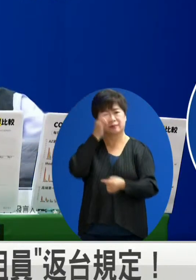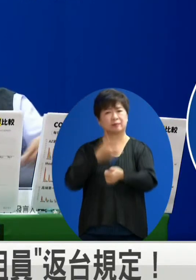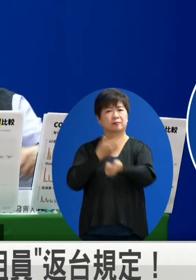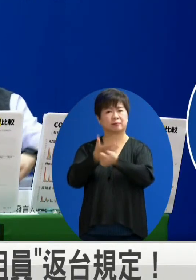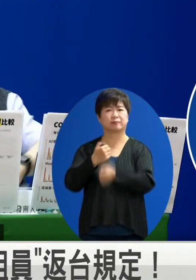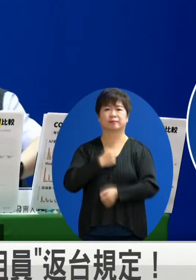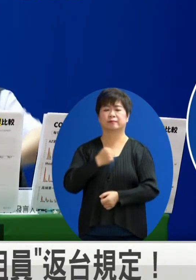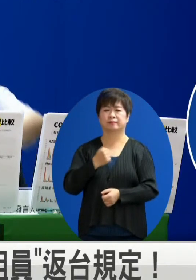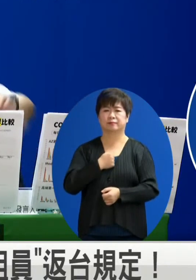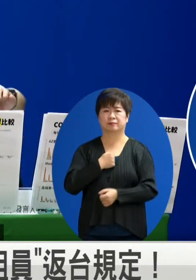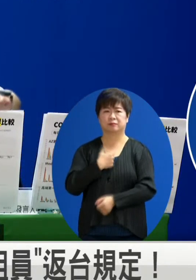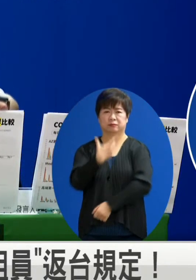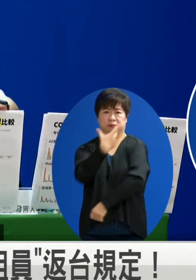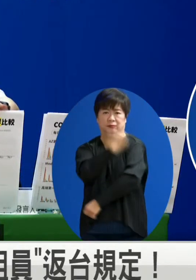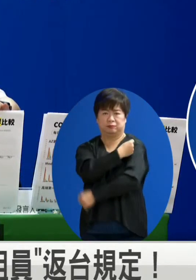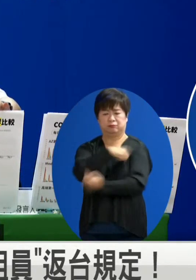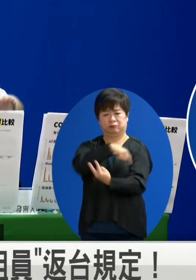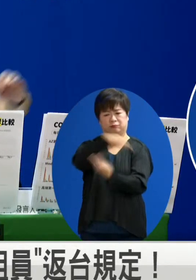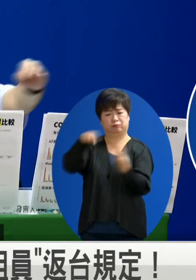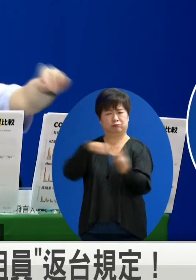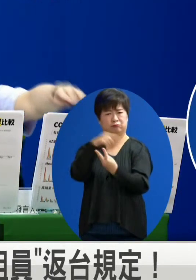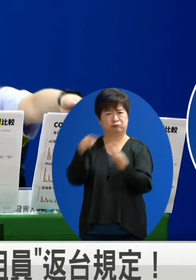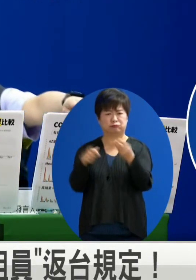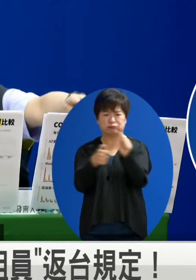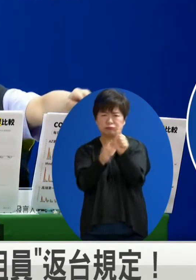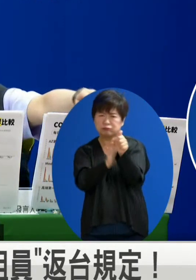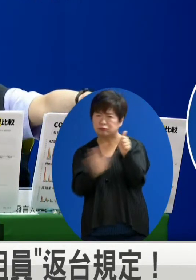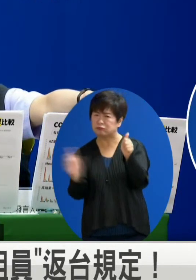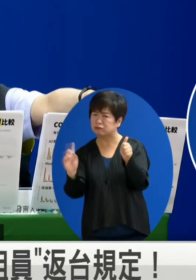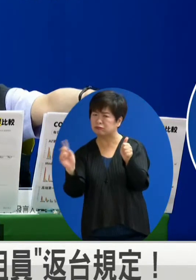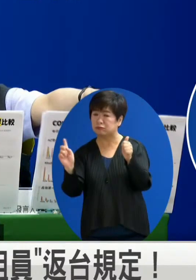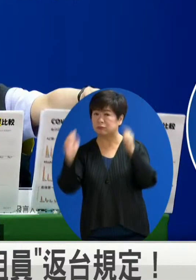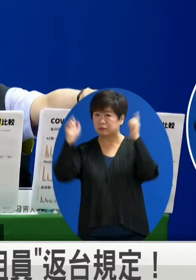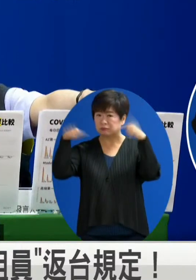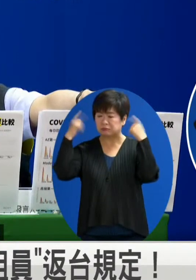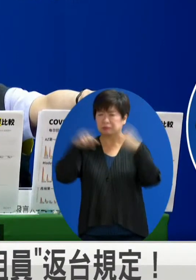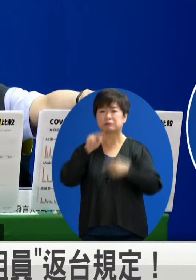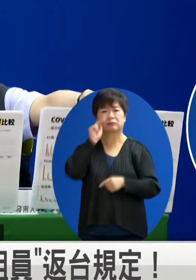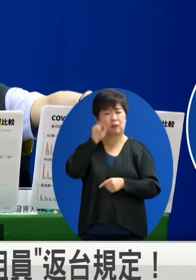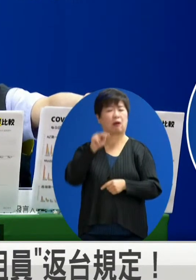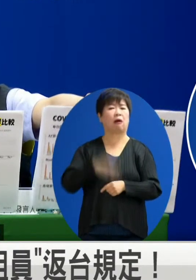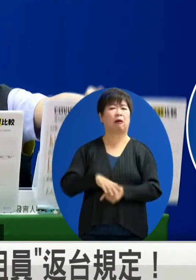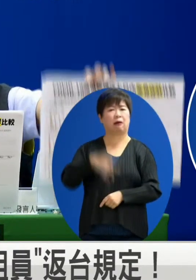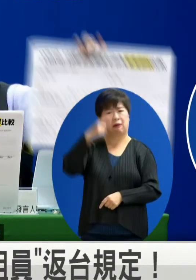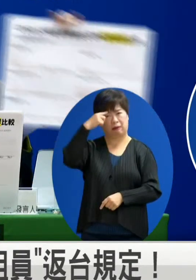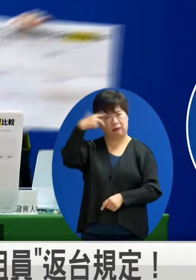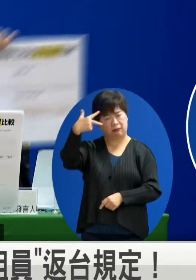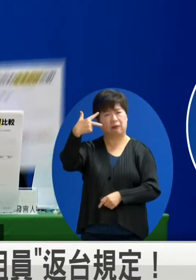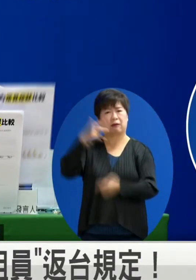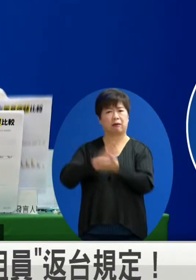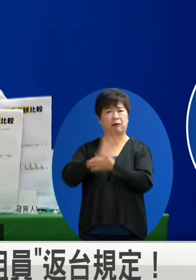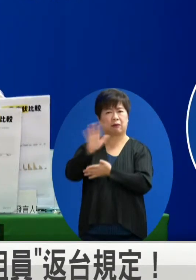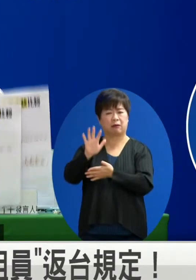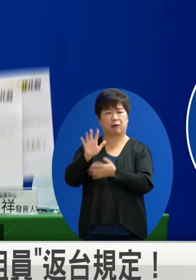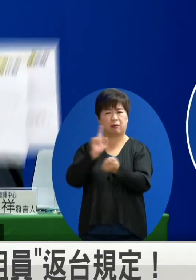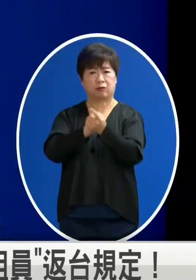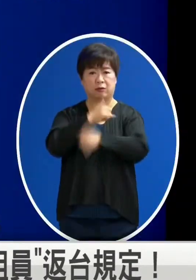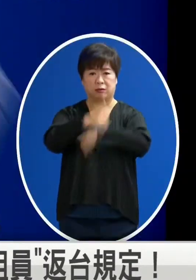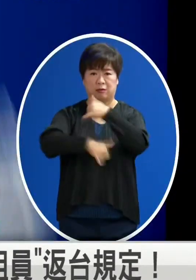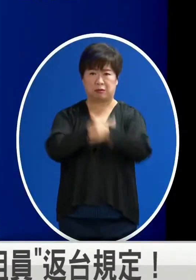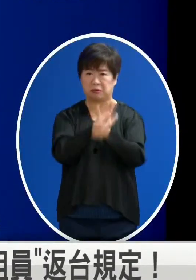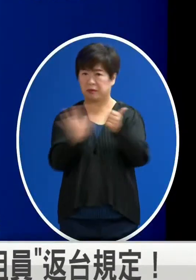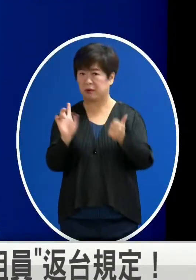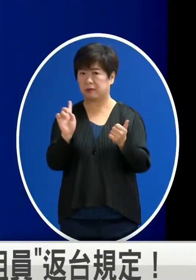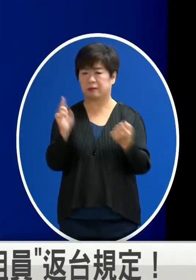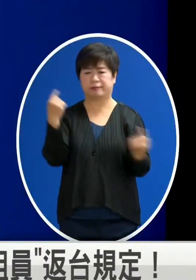让各位比较他们的这个副作用。常见七天后接种的症状跟对生活影响的比